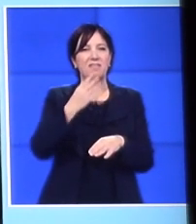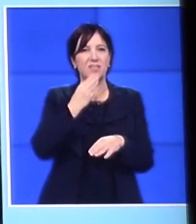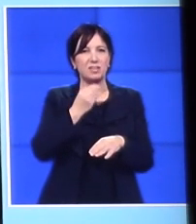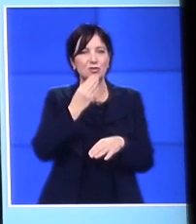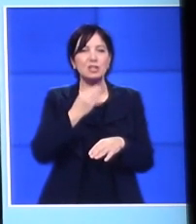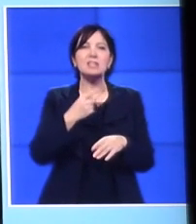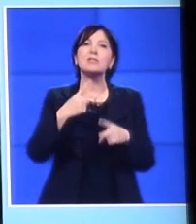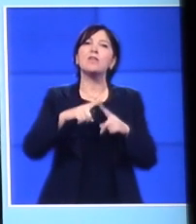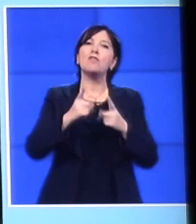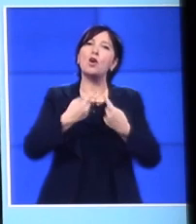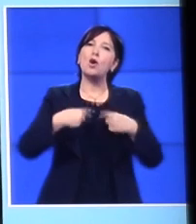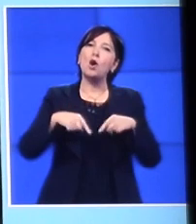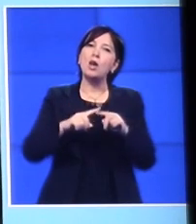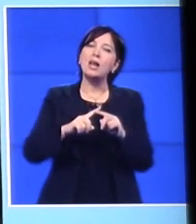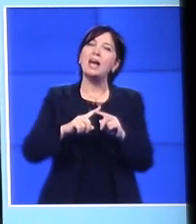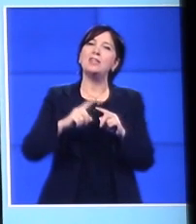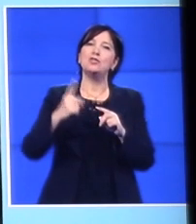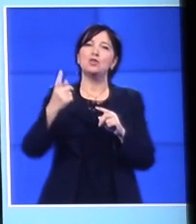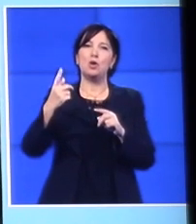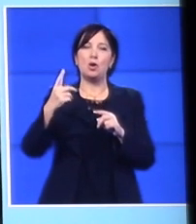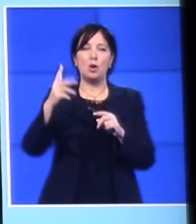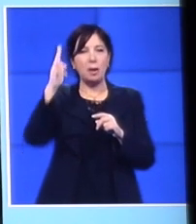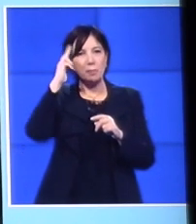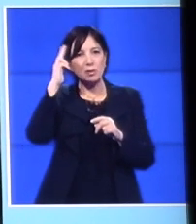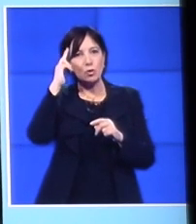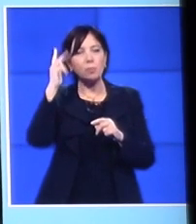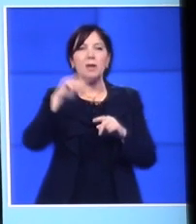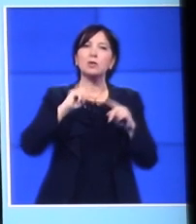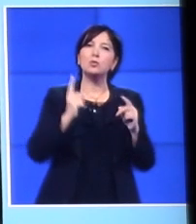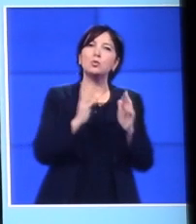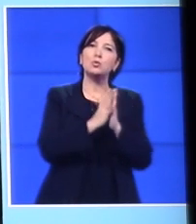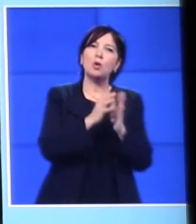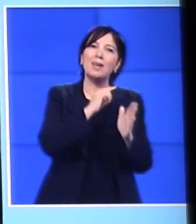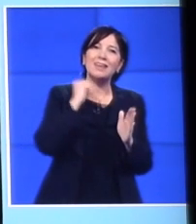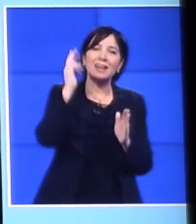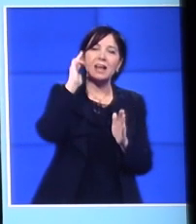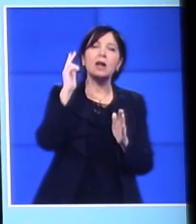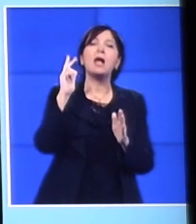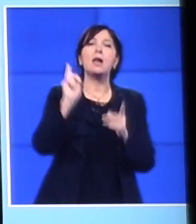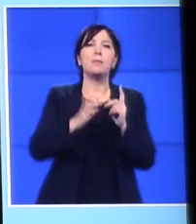collegio episcopale, tutto il clero e il popolo che tu hai redento.